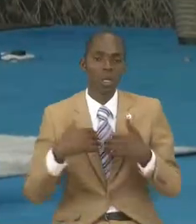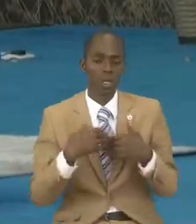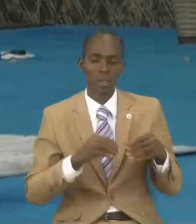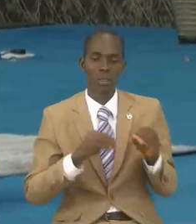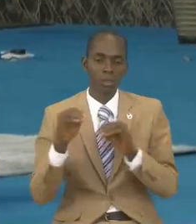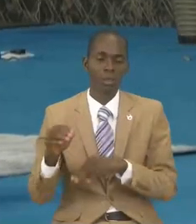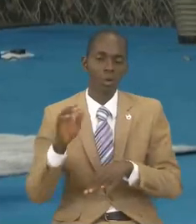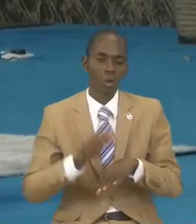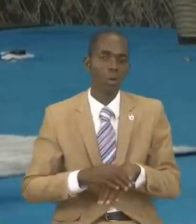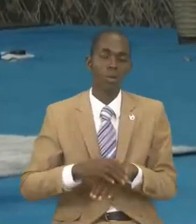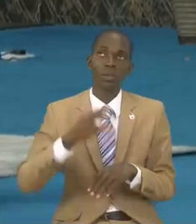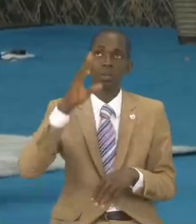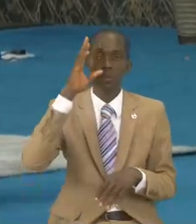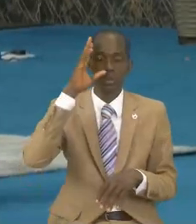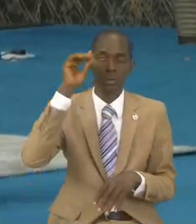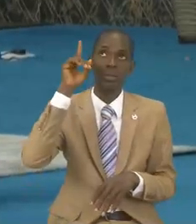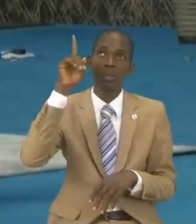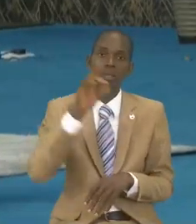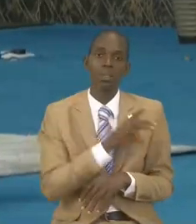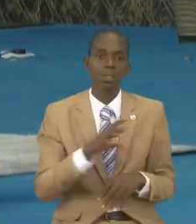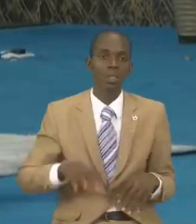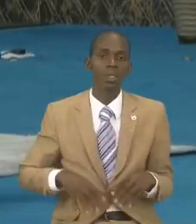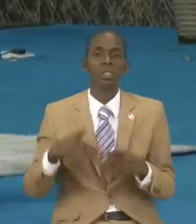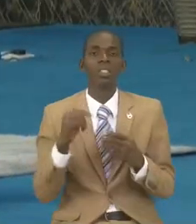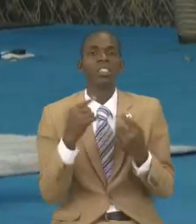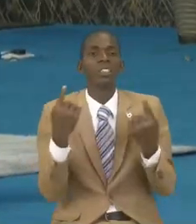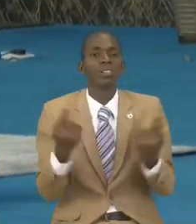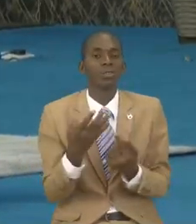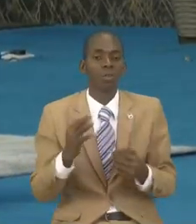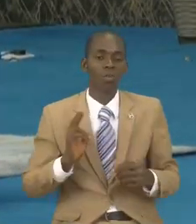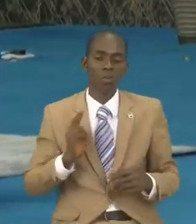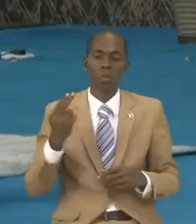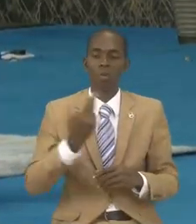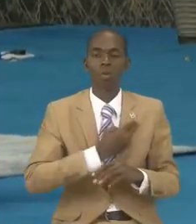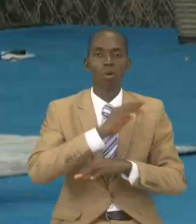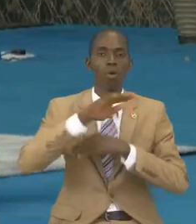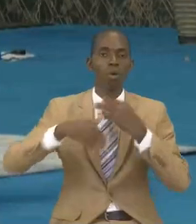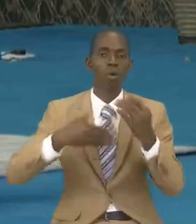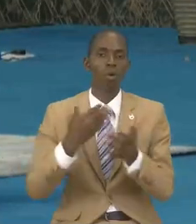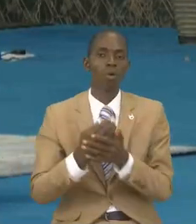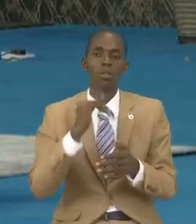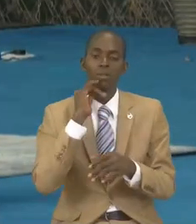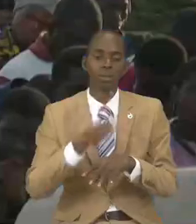L'Éternel a fait retomber sur lui l'iniquité de nous tous. Je prie.